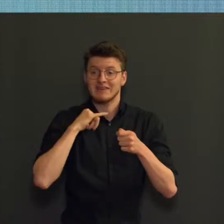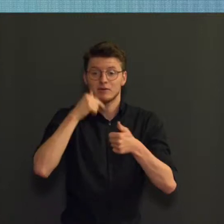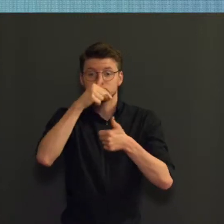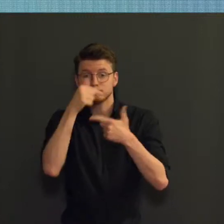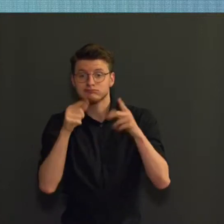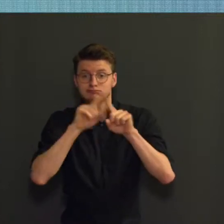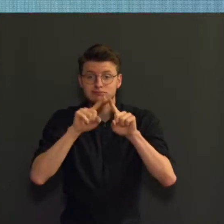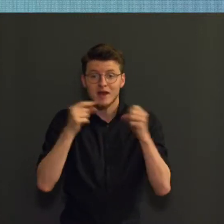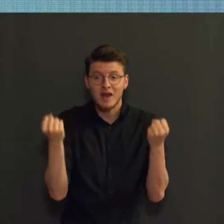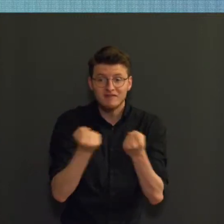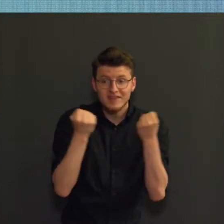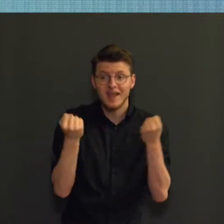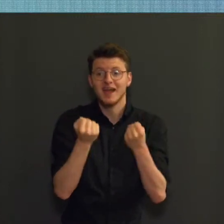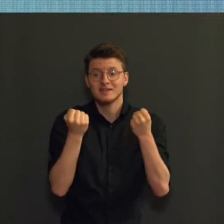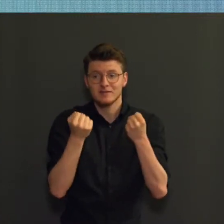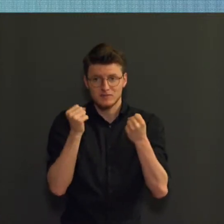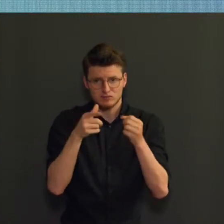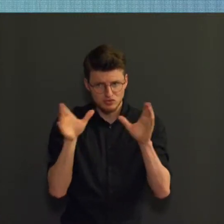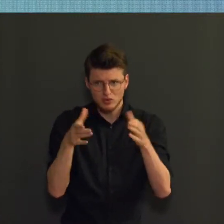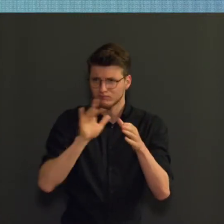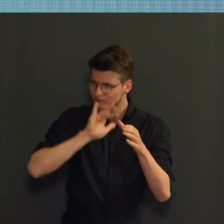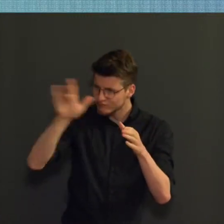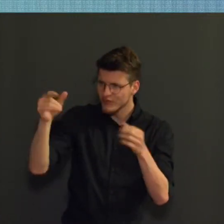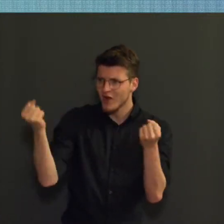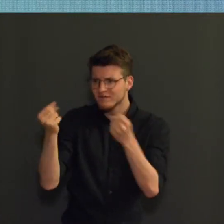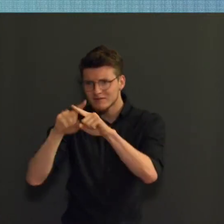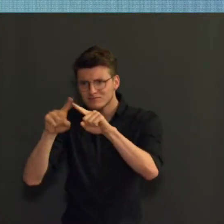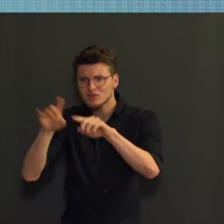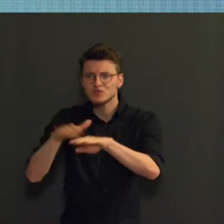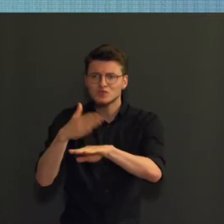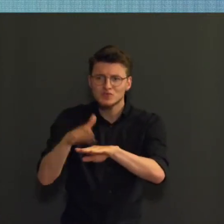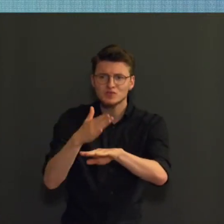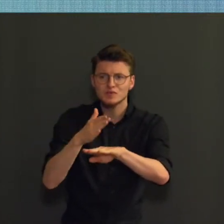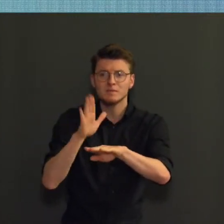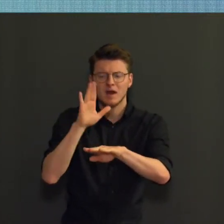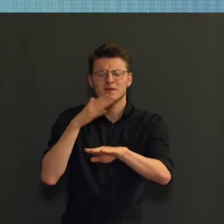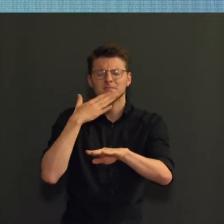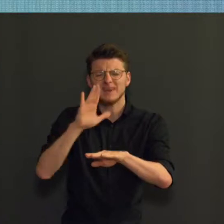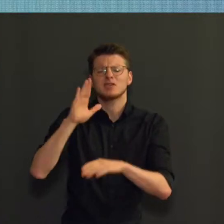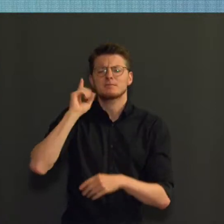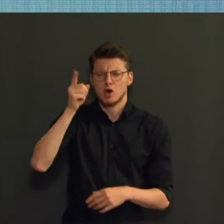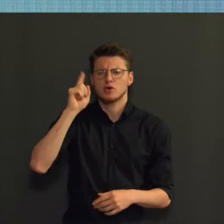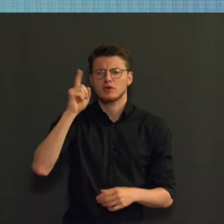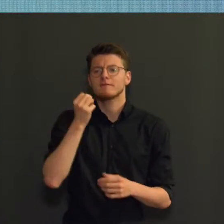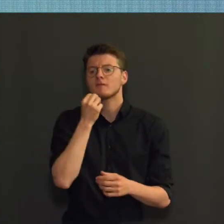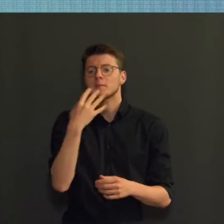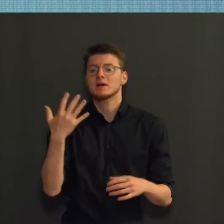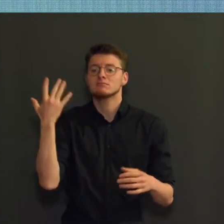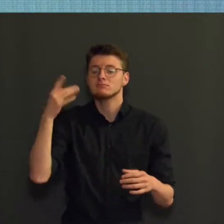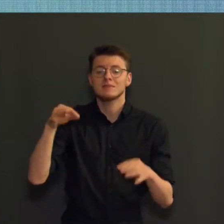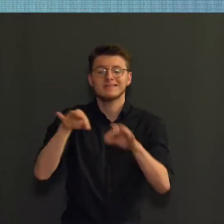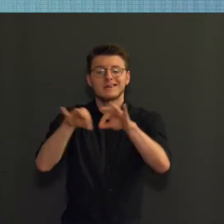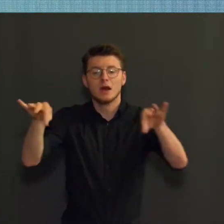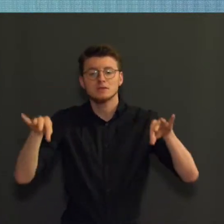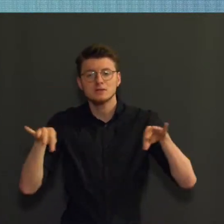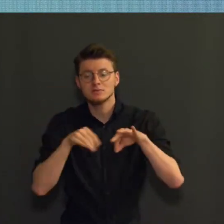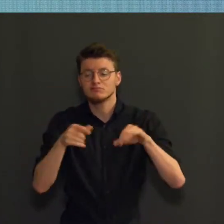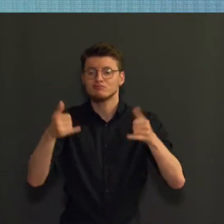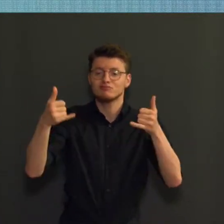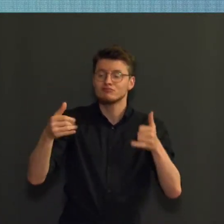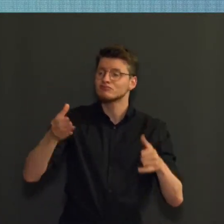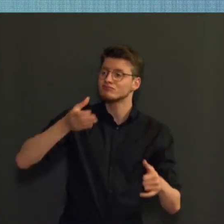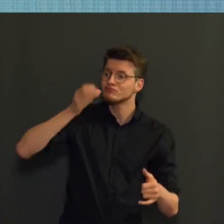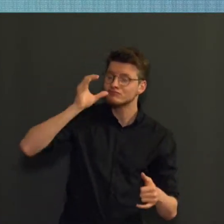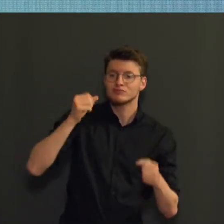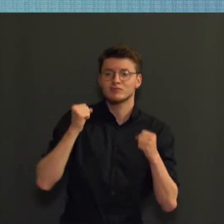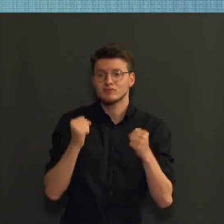bij voorkeur uiteraard buiten. Geniet bijvoorbeeld van een glas op een terras. Spreek buiten af met vrienden om